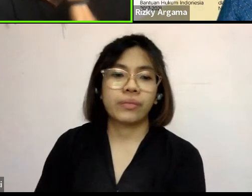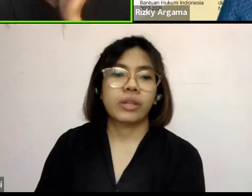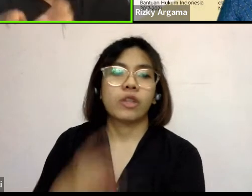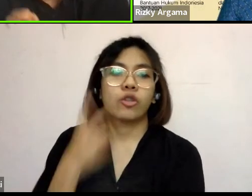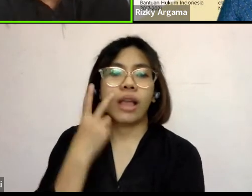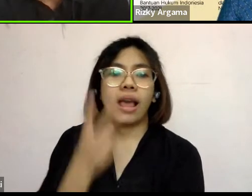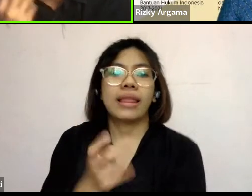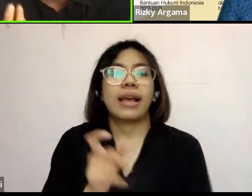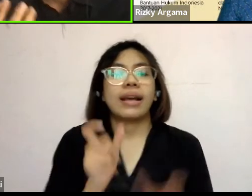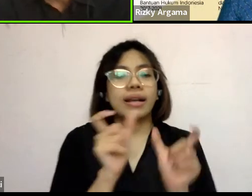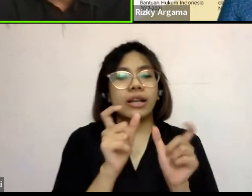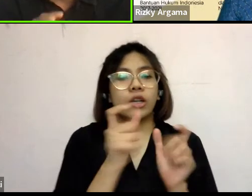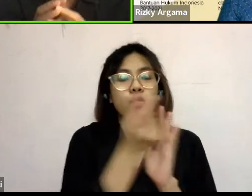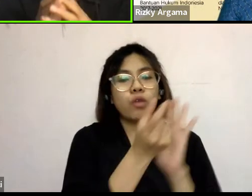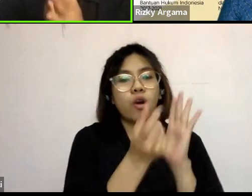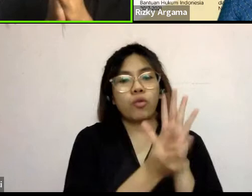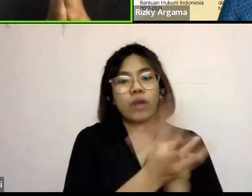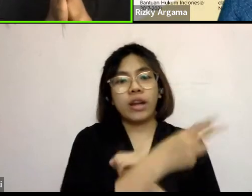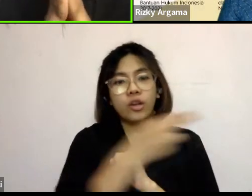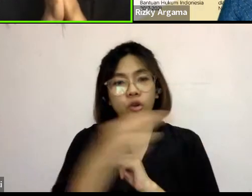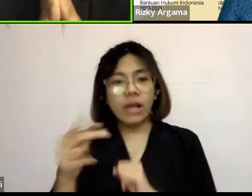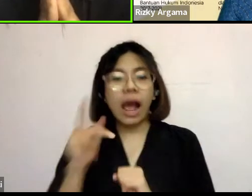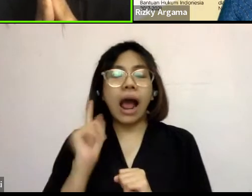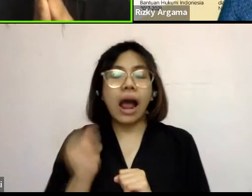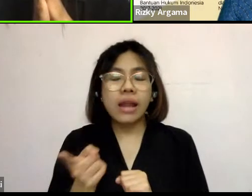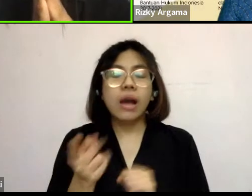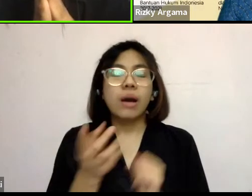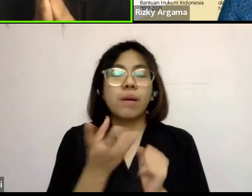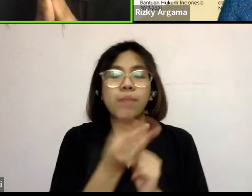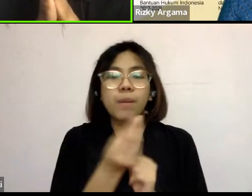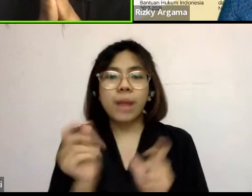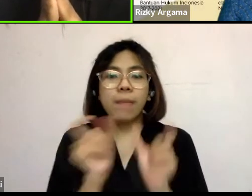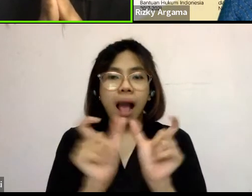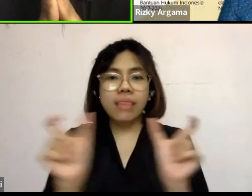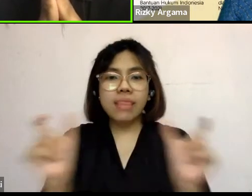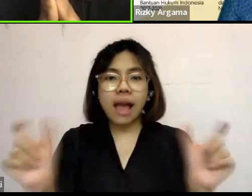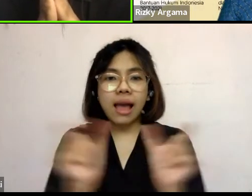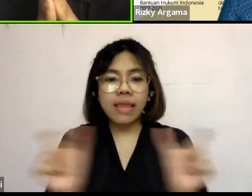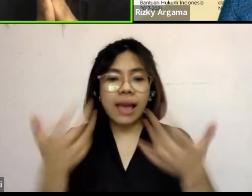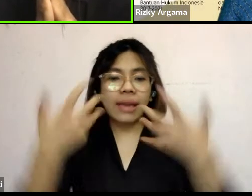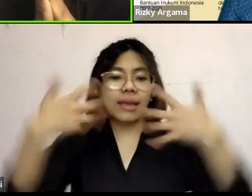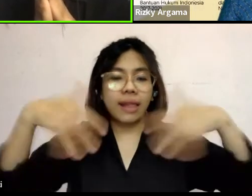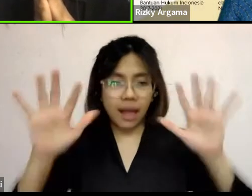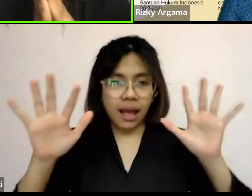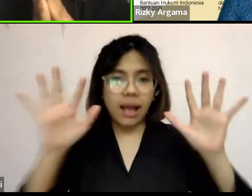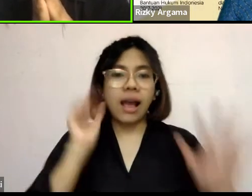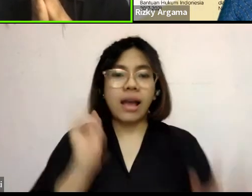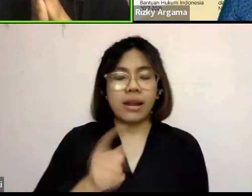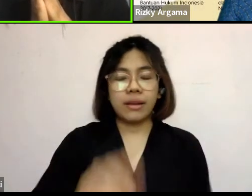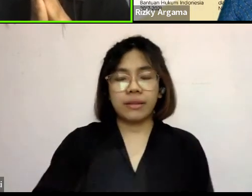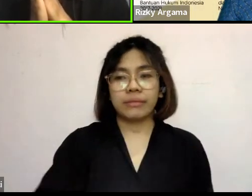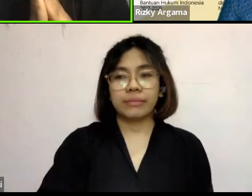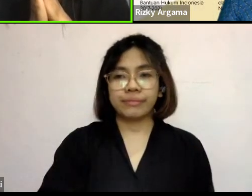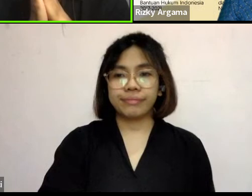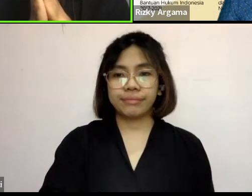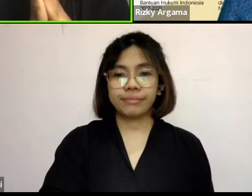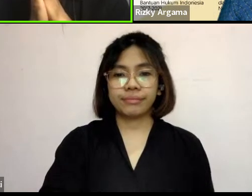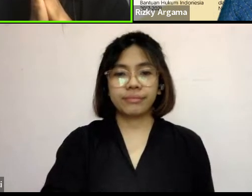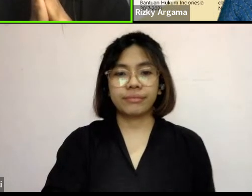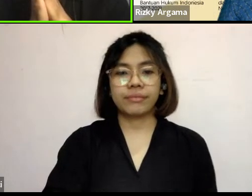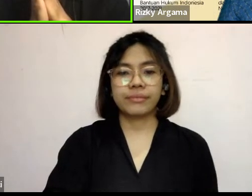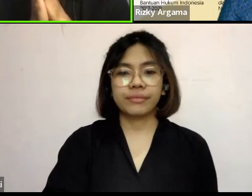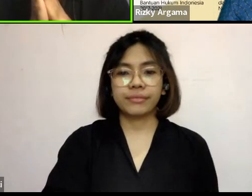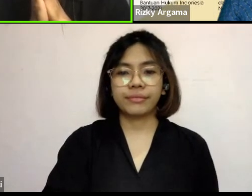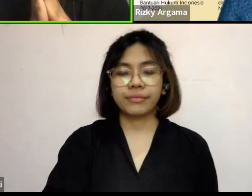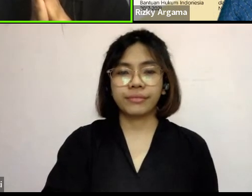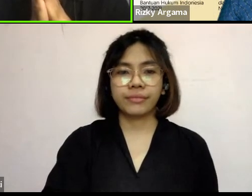hilang dalam perundang-undangan di Indonesia yang hilang ini belum tentu dalam artian tertentu eh eh apa